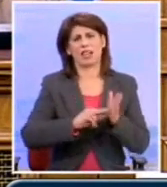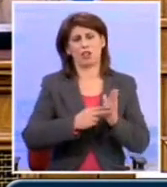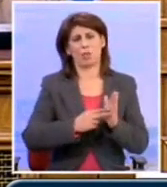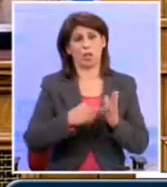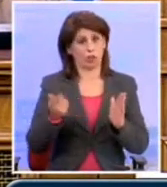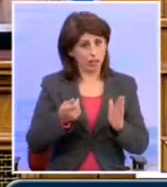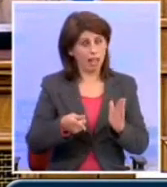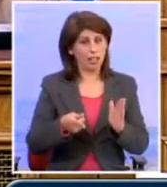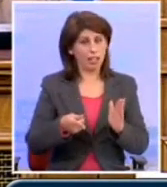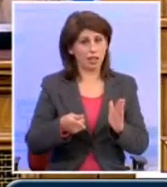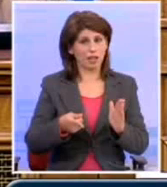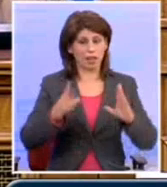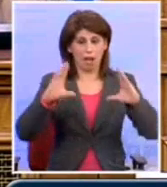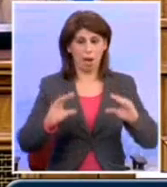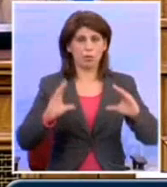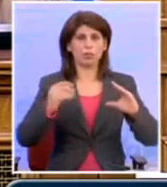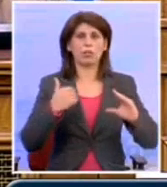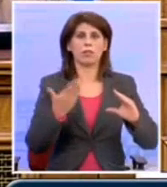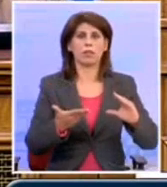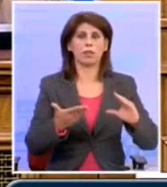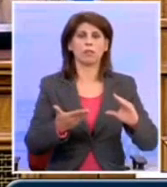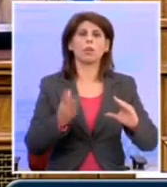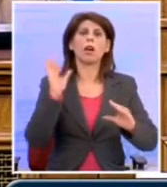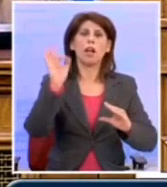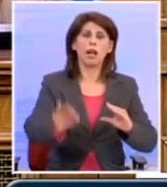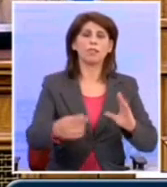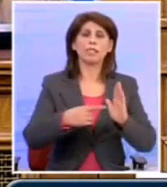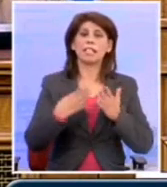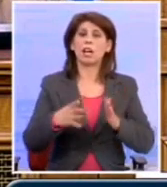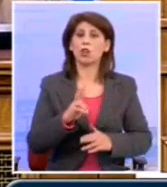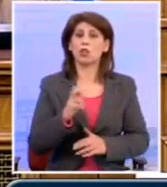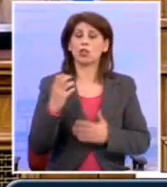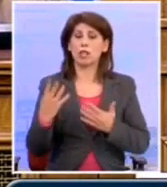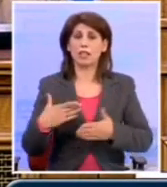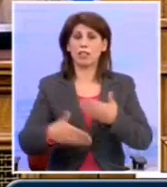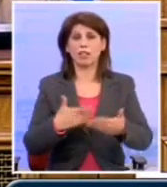όταν συνέβη, είχαμε τη διαδικασία του 1929 ξανά από την αρχή.